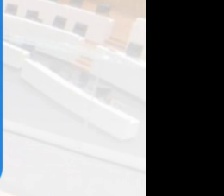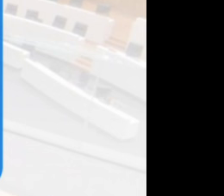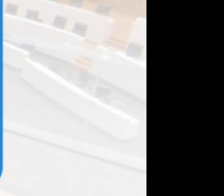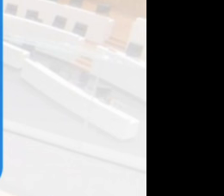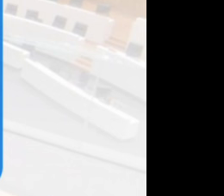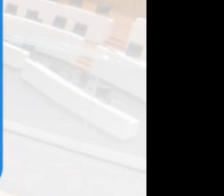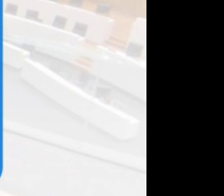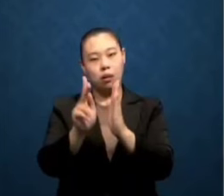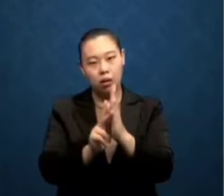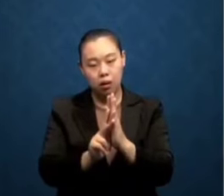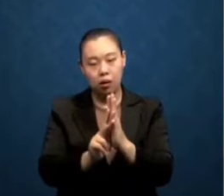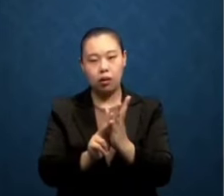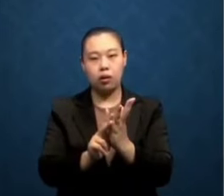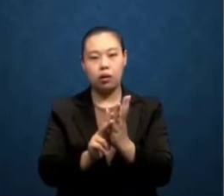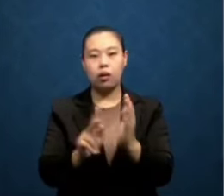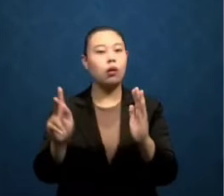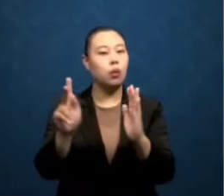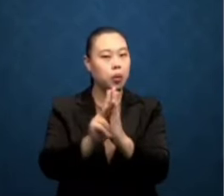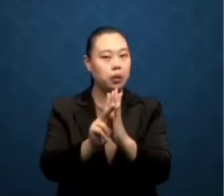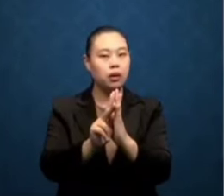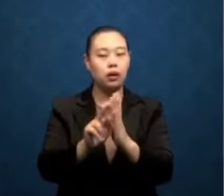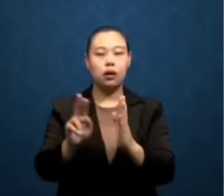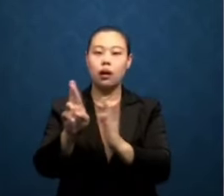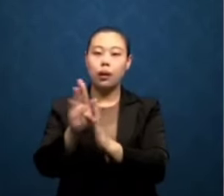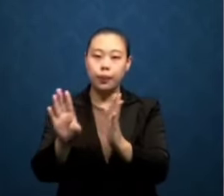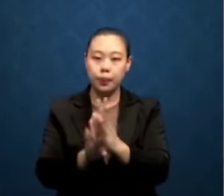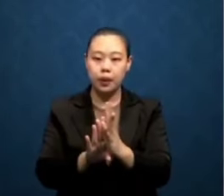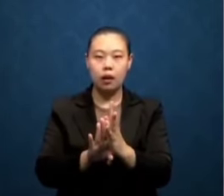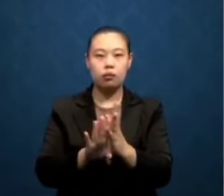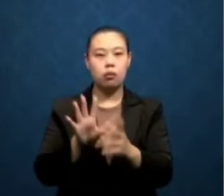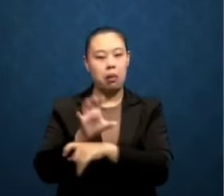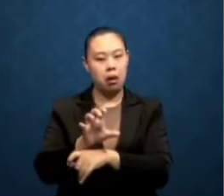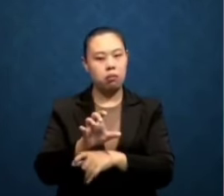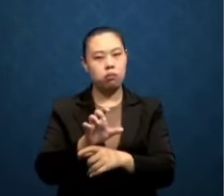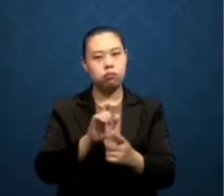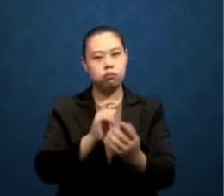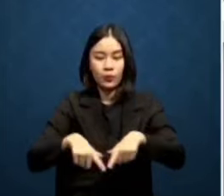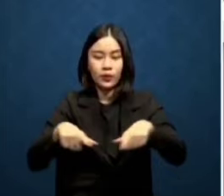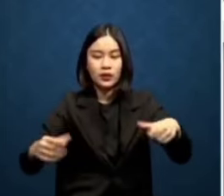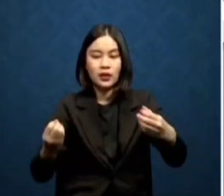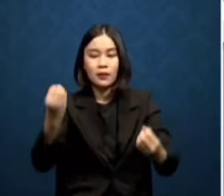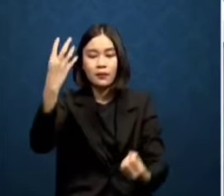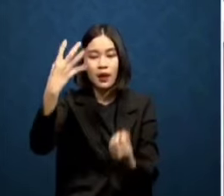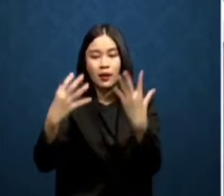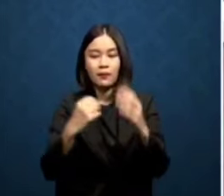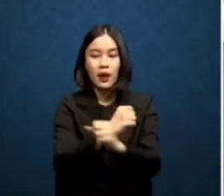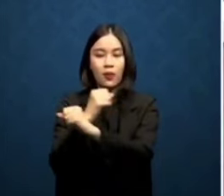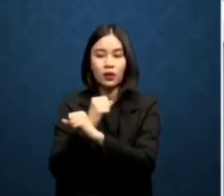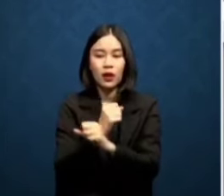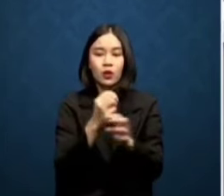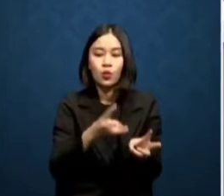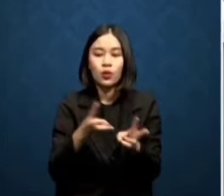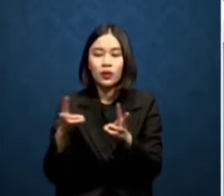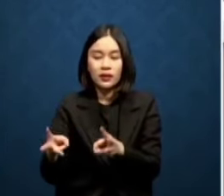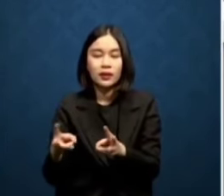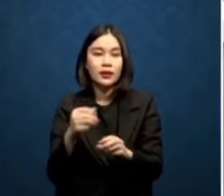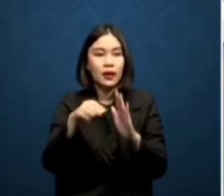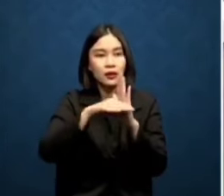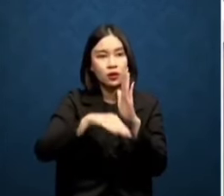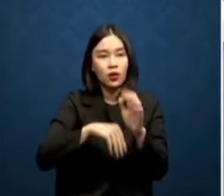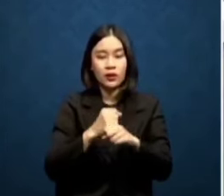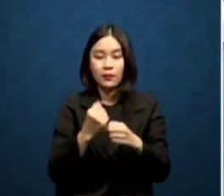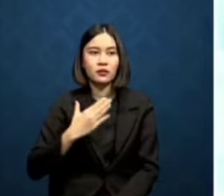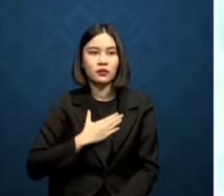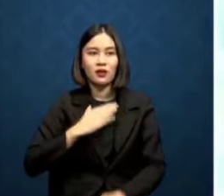สุธนกล้าการขายนอกจากนี้ที่ประชุมวุฒิสภายังได้พิจารณารายงานของผู้สอบบัญชีและรายงานการเงินกองทุนเพื่อผู้เคยเป็นสมาชิก